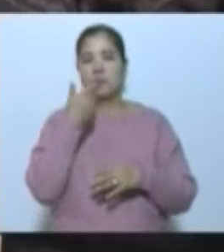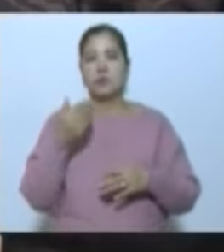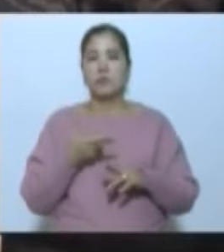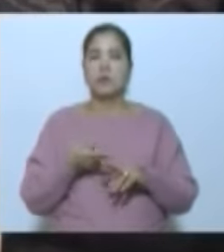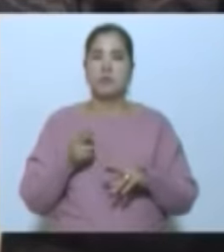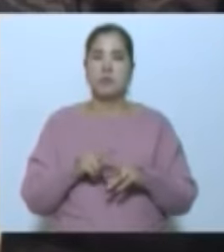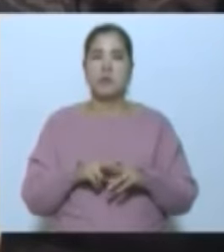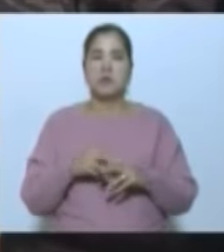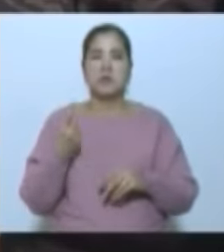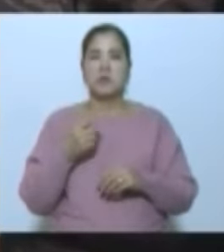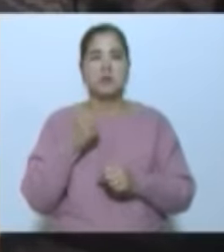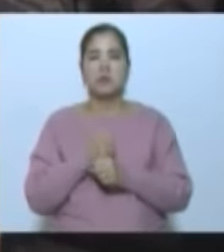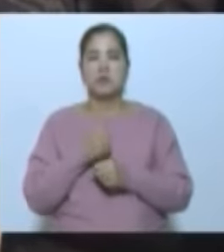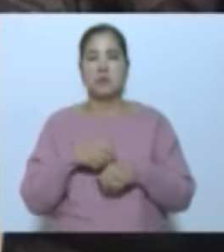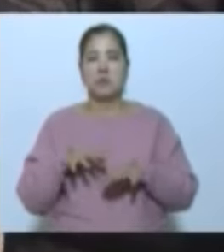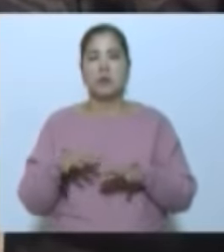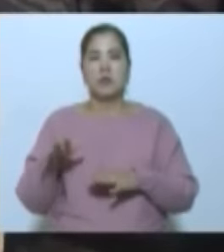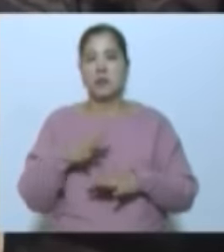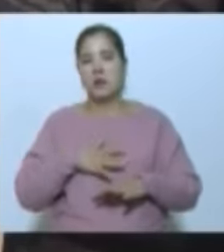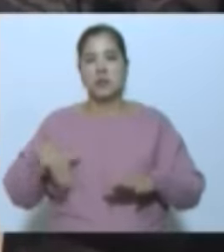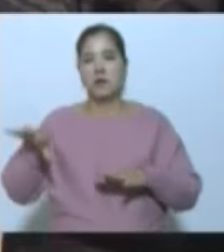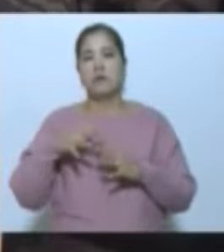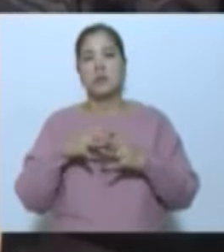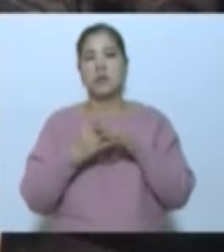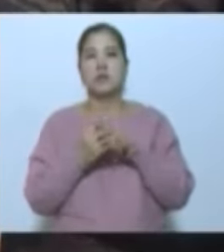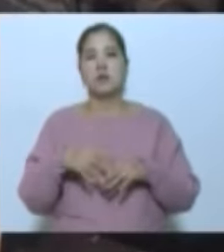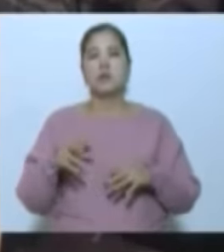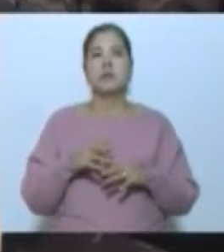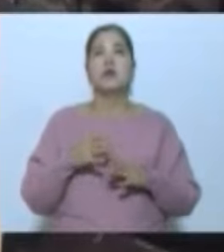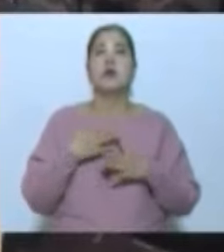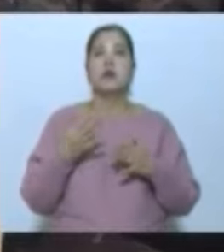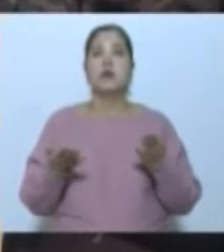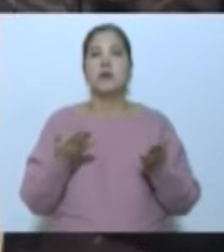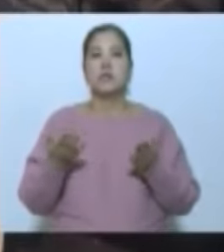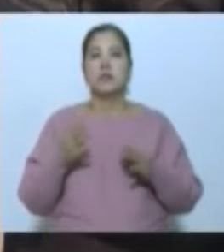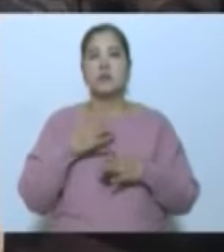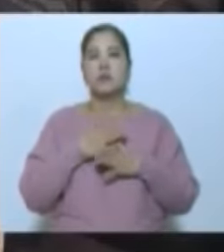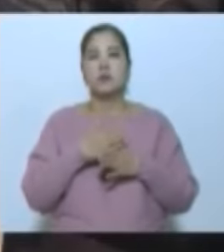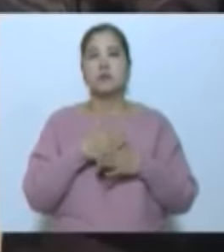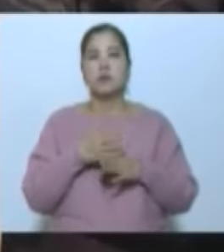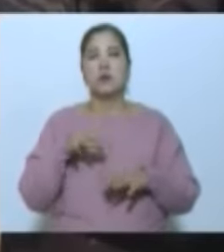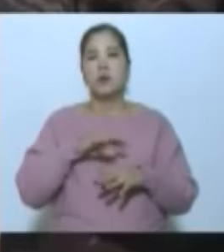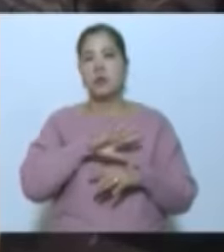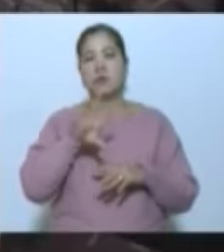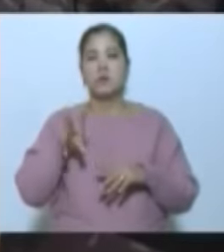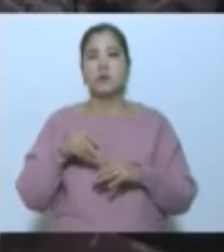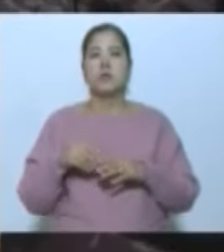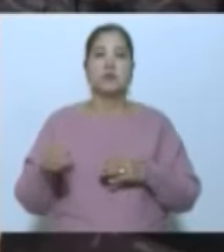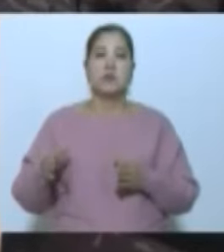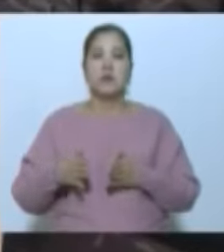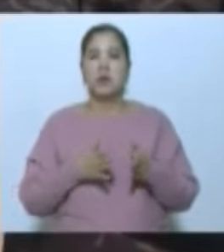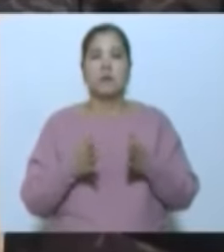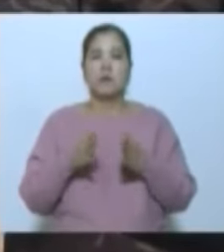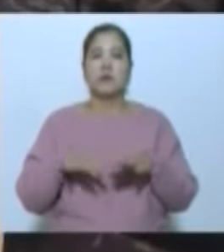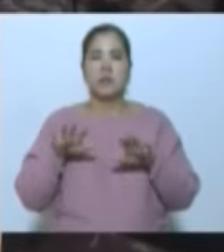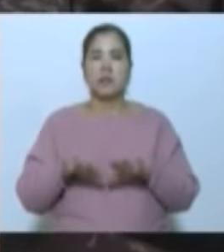не работает ни один человек из нашего села. Никакой помощи в социальном плане от этого учреждения нет. Они лишь разрушили асфальт, который мы всем